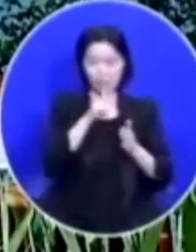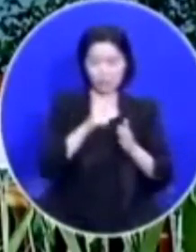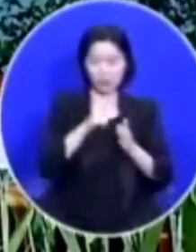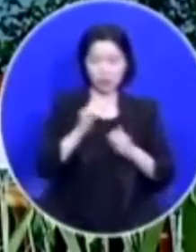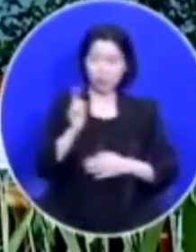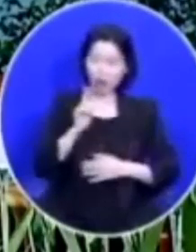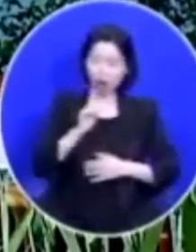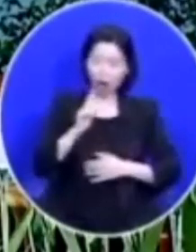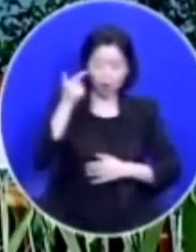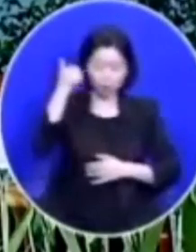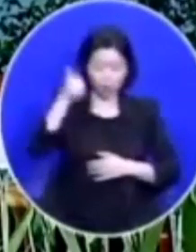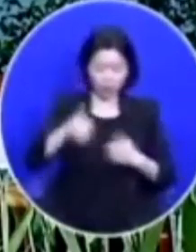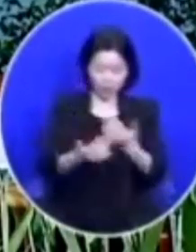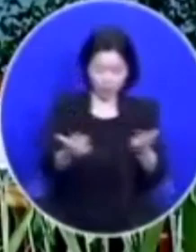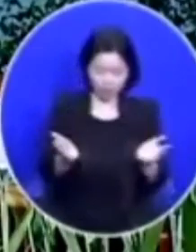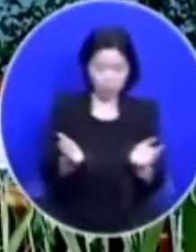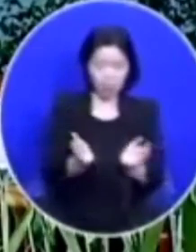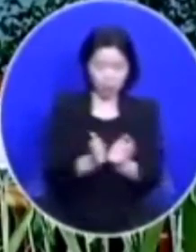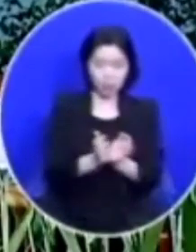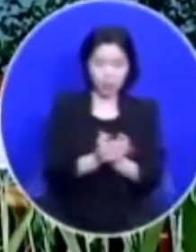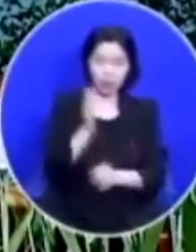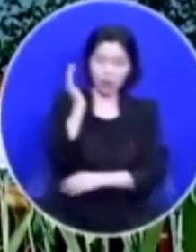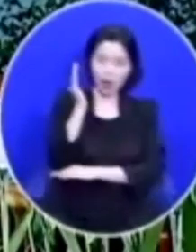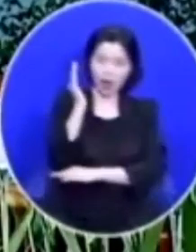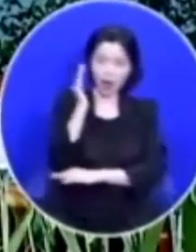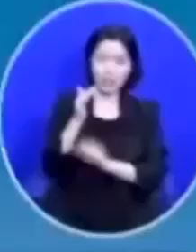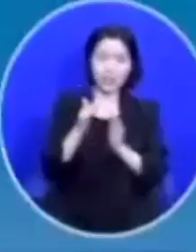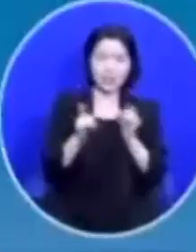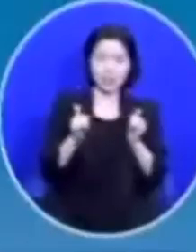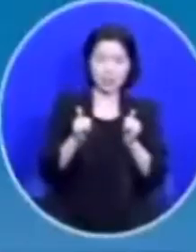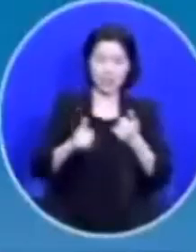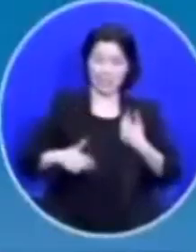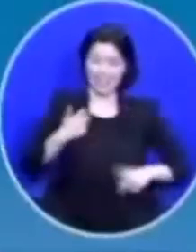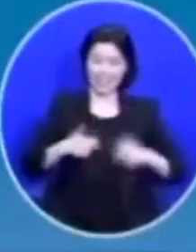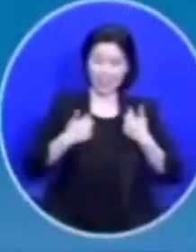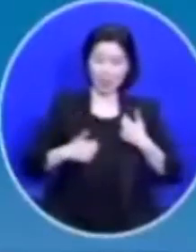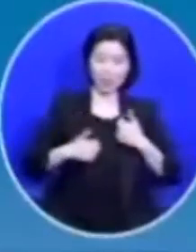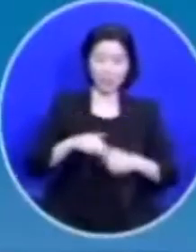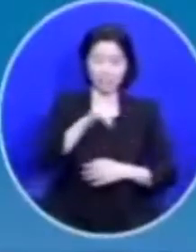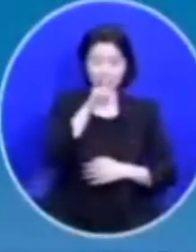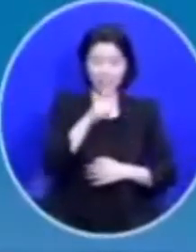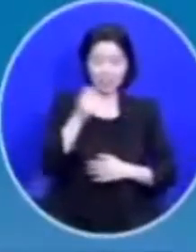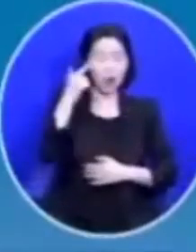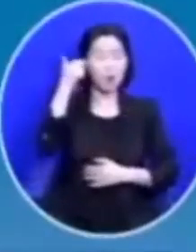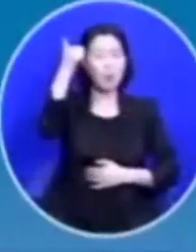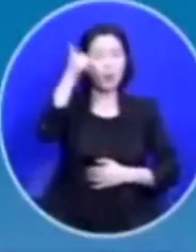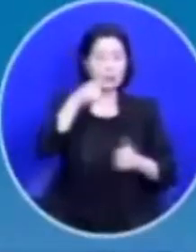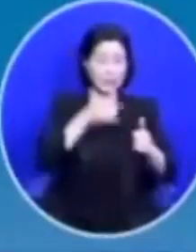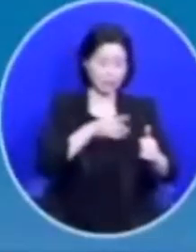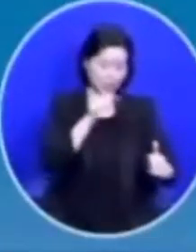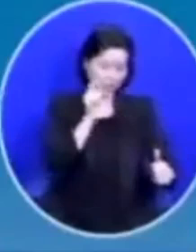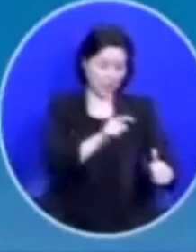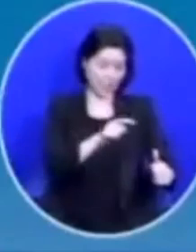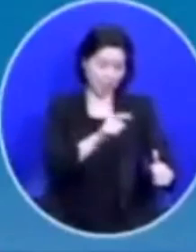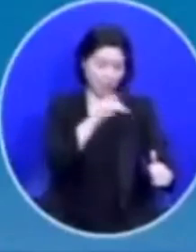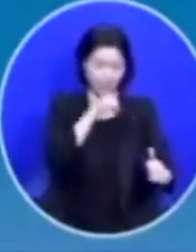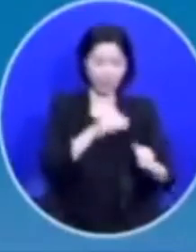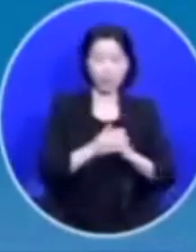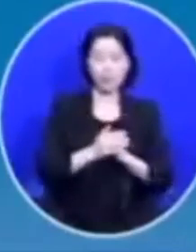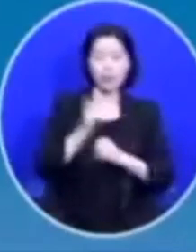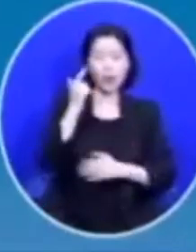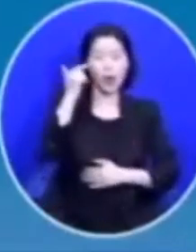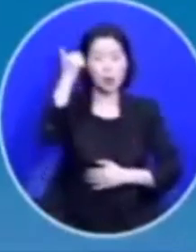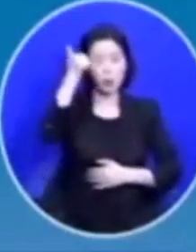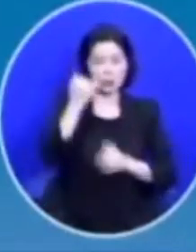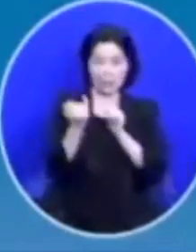목회자 세미나 때 강사님이 아주 재미있는 일을 목사님들이 게 시키 셨어요 목사님